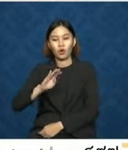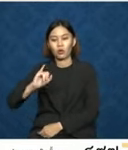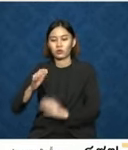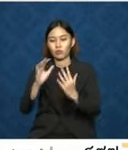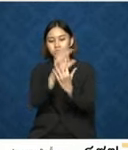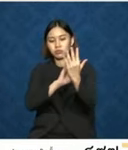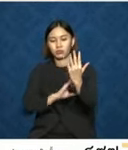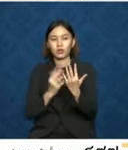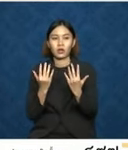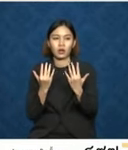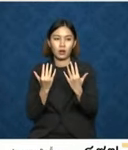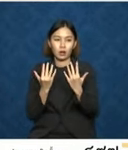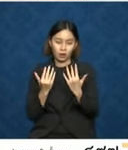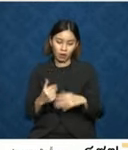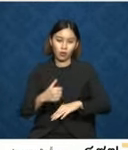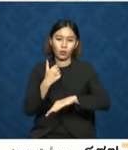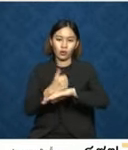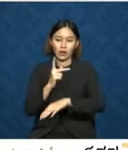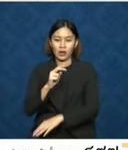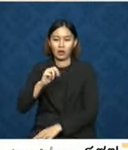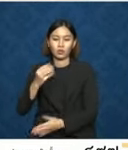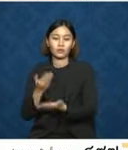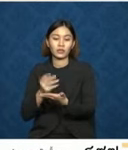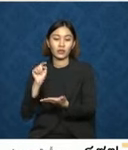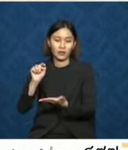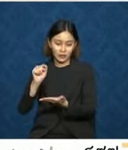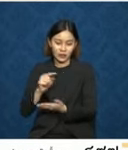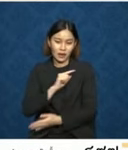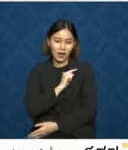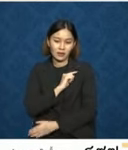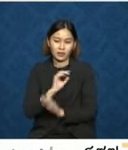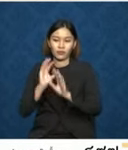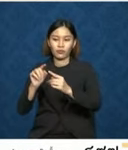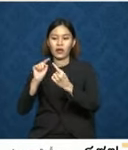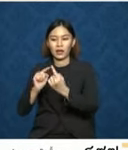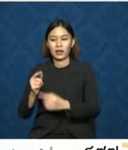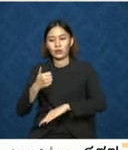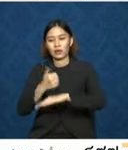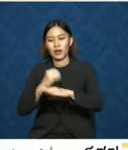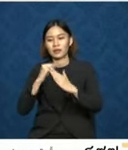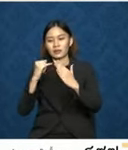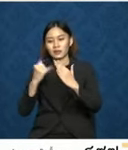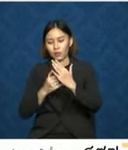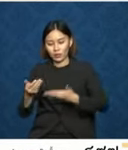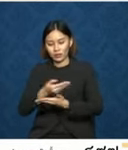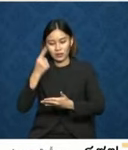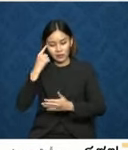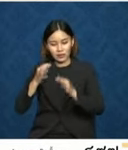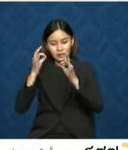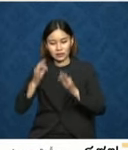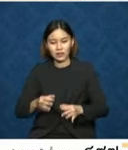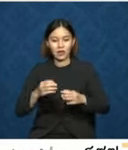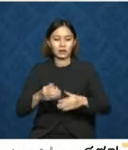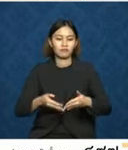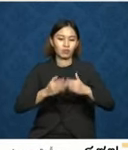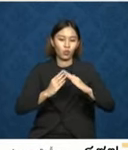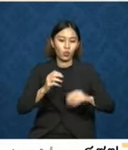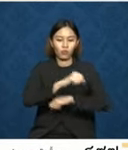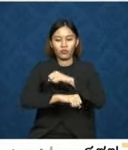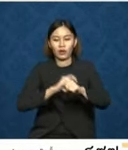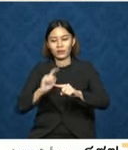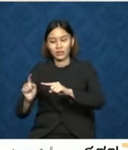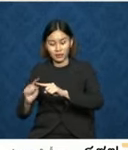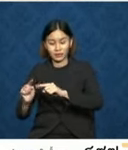ประเทศนั้นรอท่าอธิบดีกรมธนารัฐได้มอบหมายให้ทุว่าได้ตัดสินใจในการที่ดำเนินการก่อสร้างและซ่อมแซมอาคารแล้ว